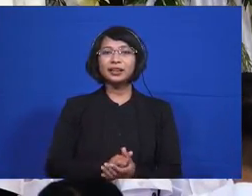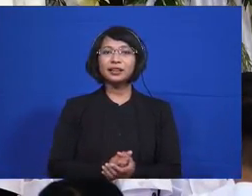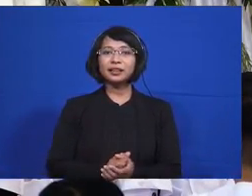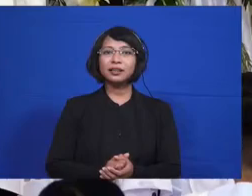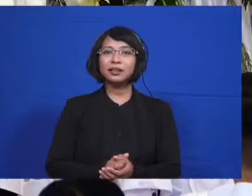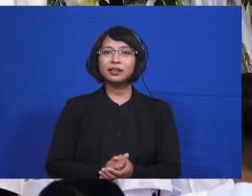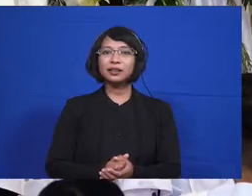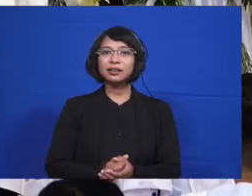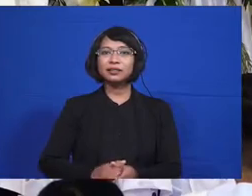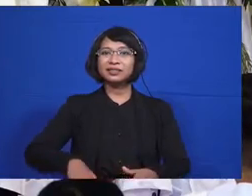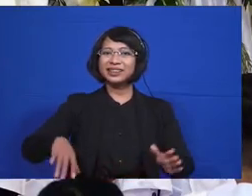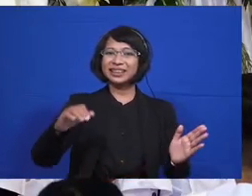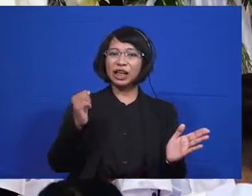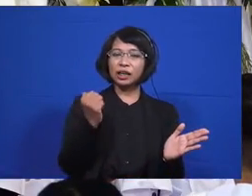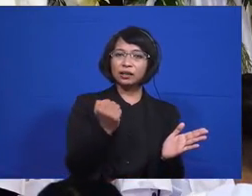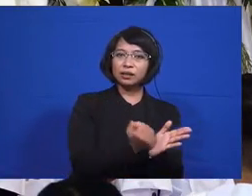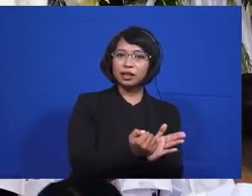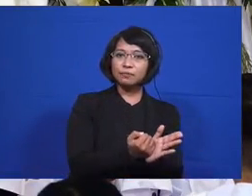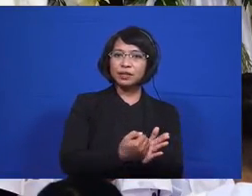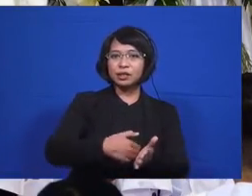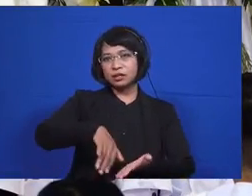dengan sakramen-sakramen suci.